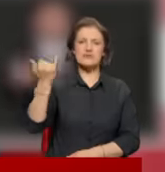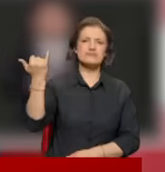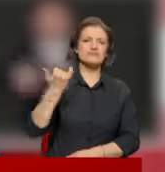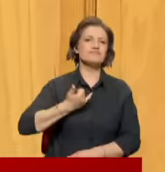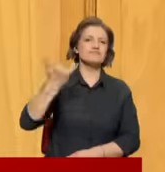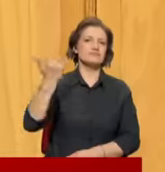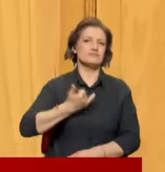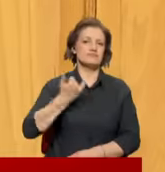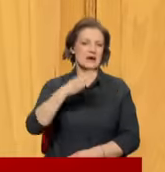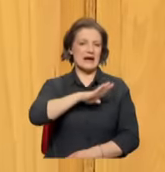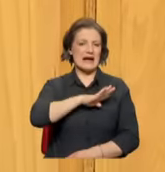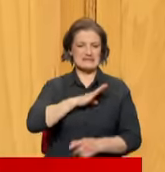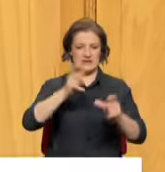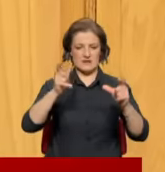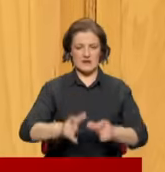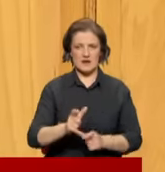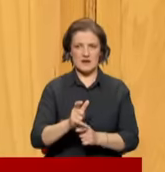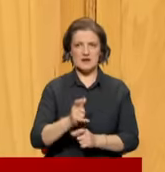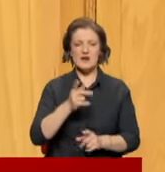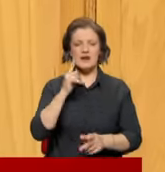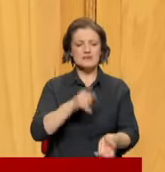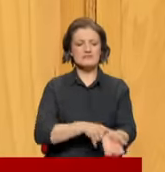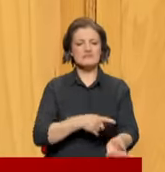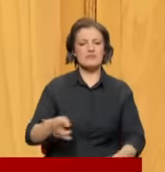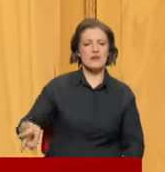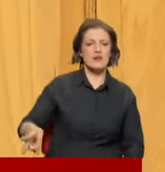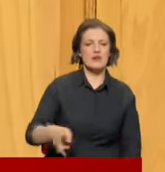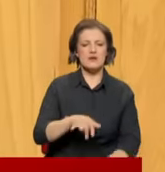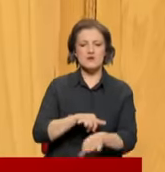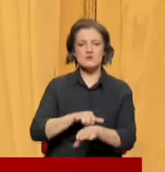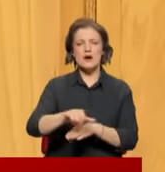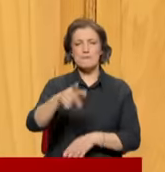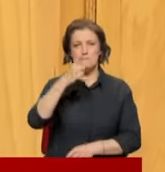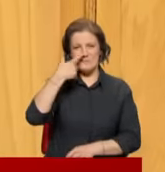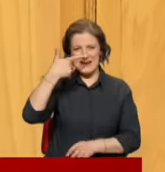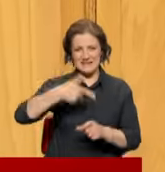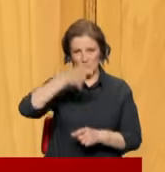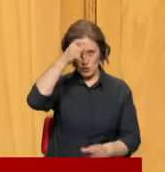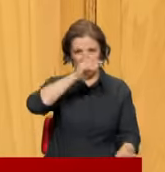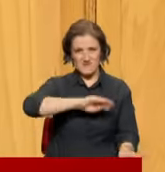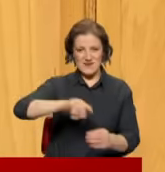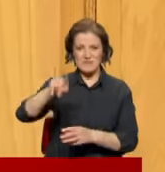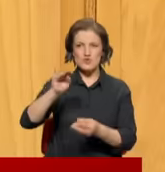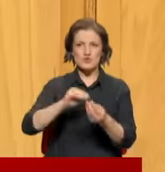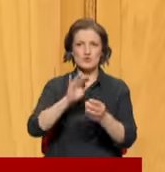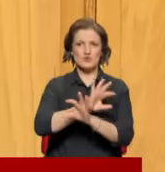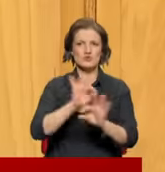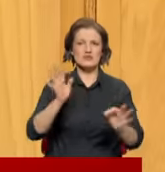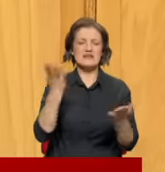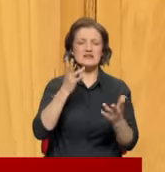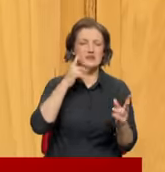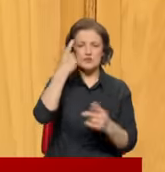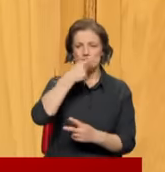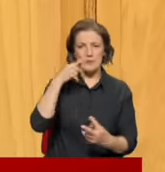maruz kalmıştır. Gazze'de soykırım için bomba yağdıran uçakların yakıtları Türkiye'den gitmişse, o masumların yüzüne nasıl bakacağız